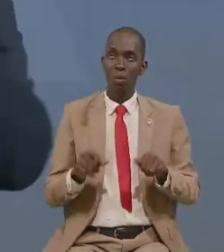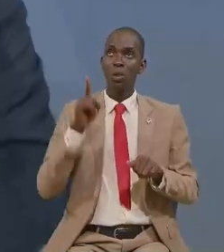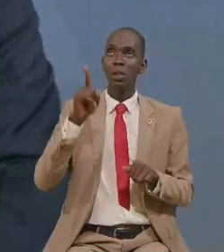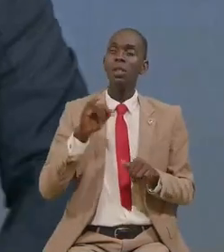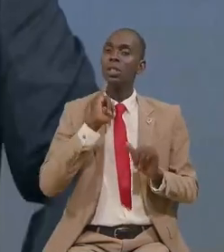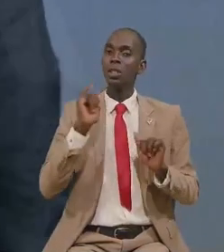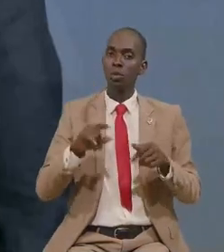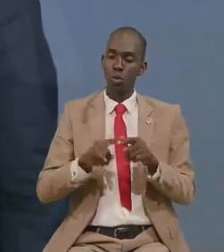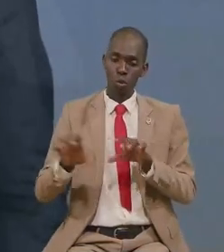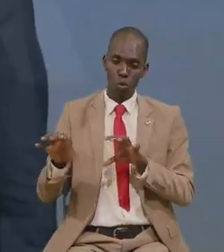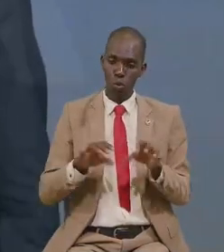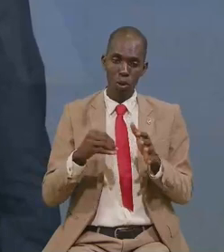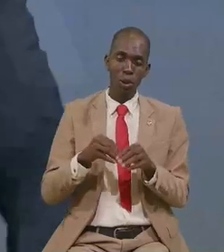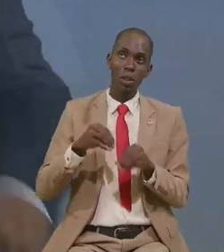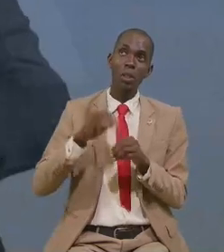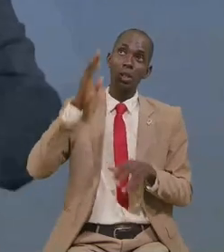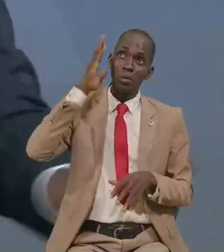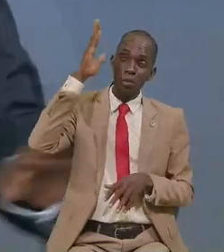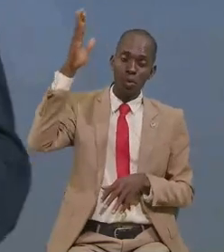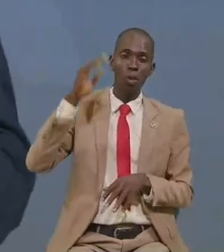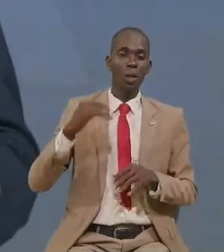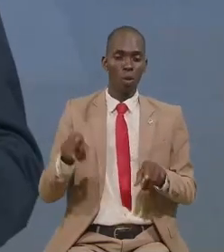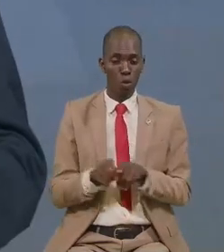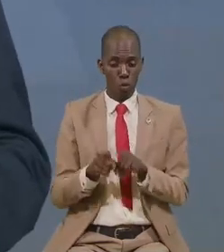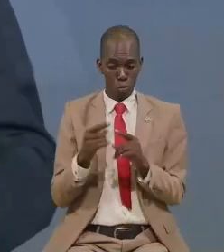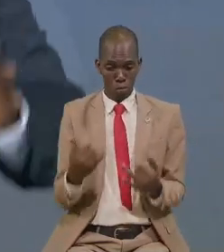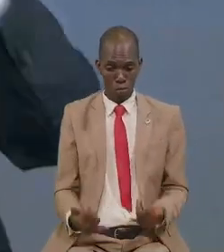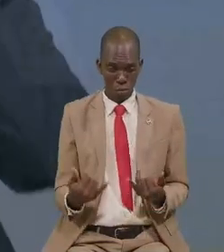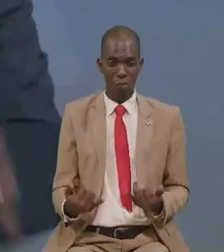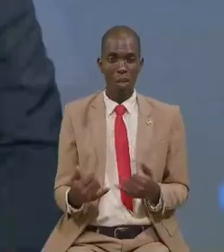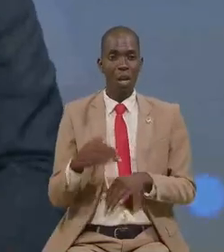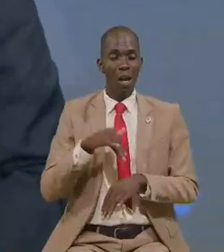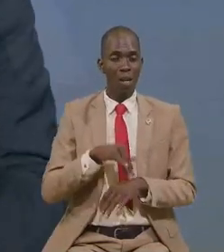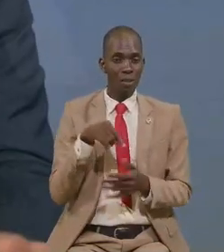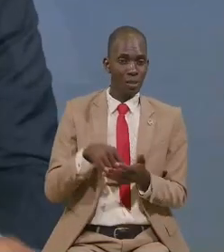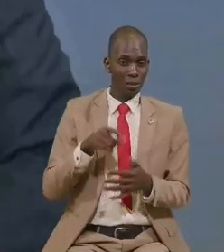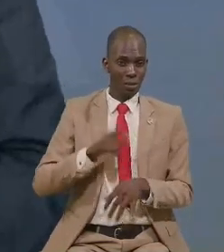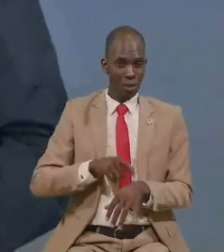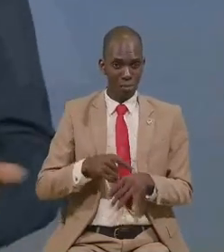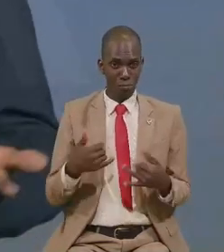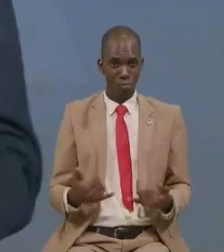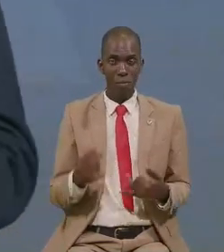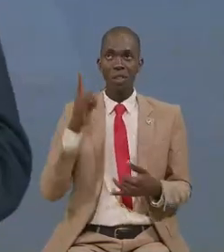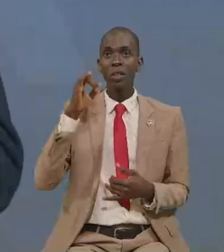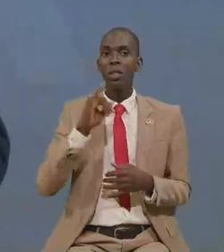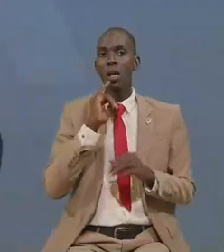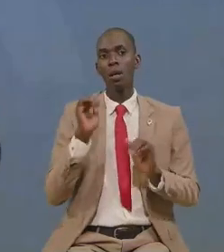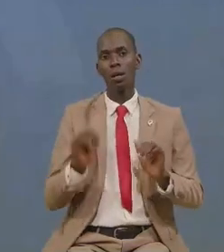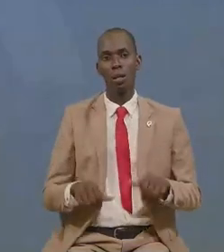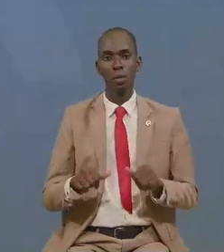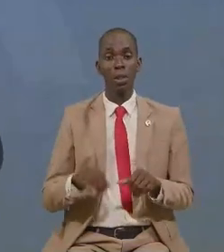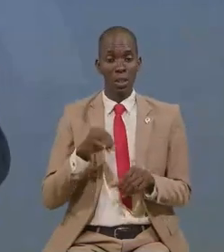Il peut le faire toujours. Il est capable. Au présent, il peut. Dans